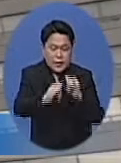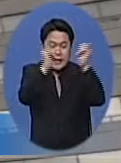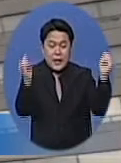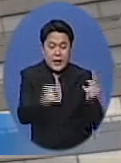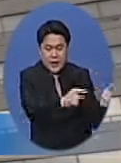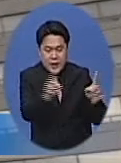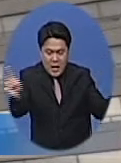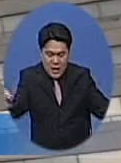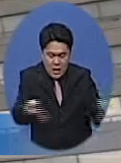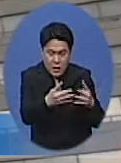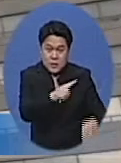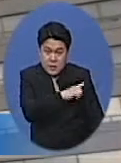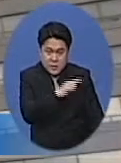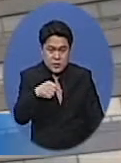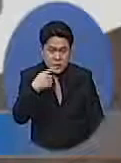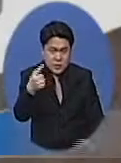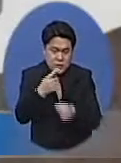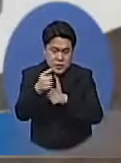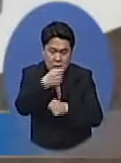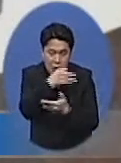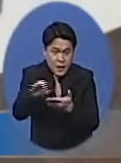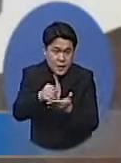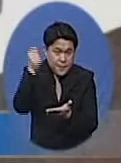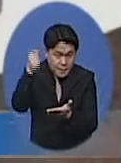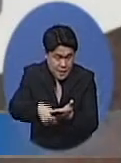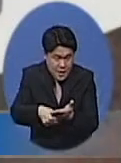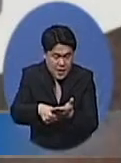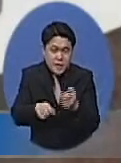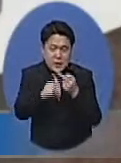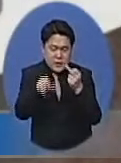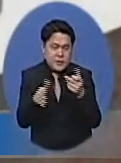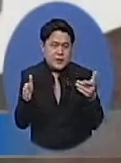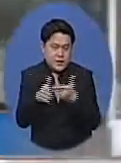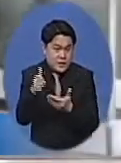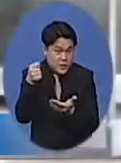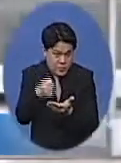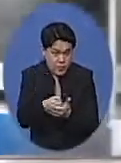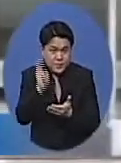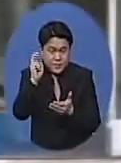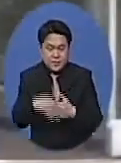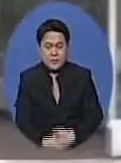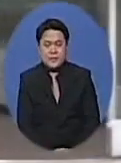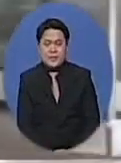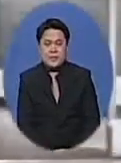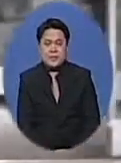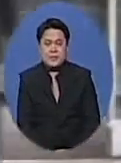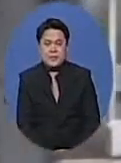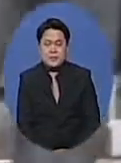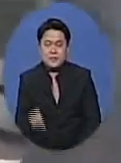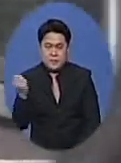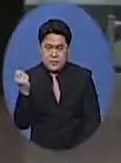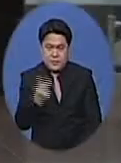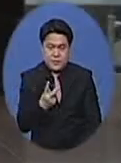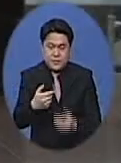합의를 이끌어낸 뒤 내년 예산안 처리 시점인 12월까지 결론을 내릴 것으로 알려졌습니다. 이와